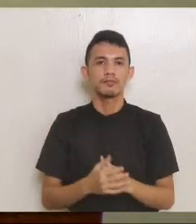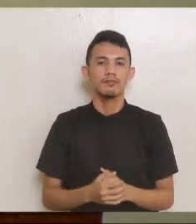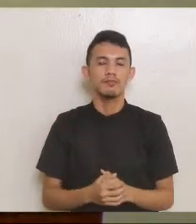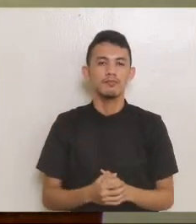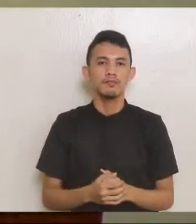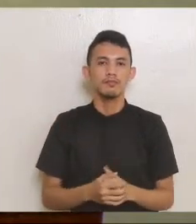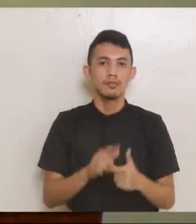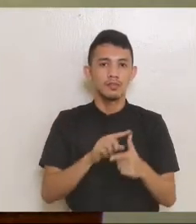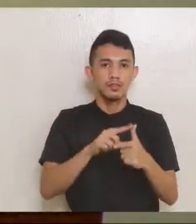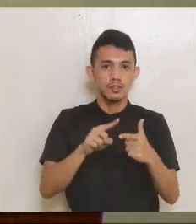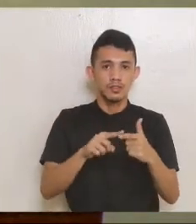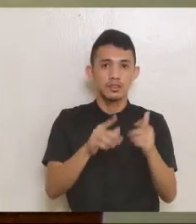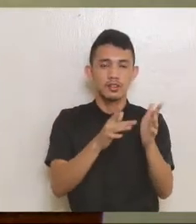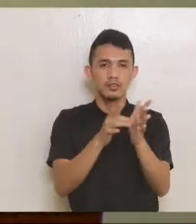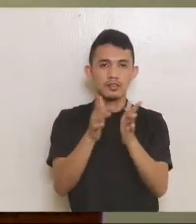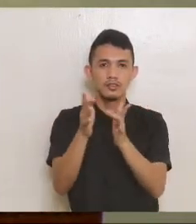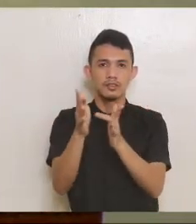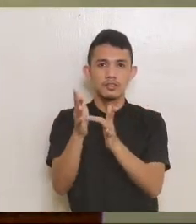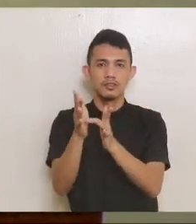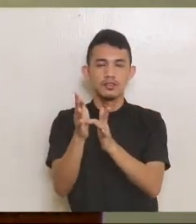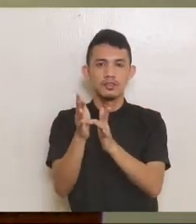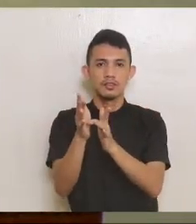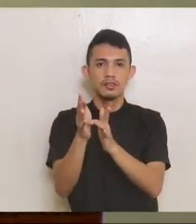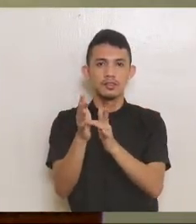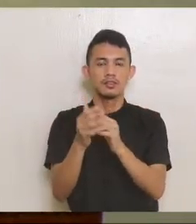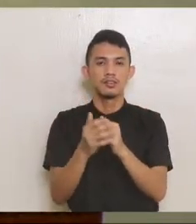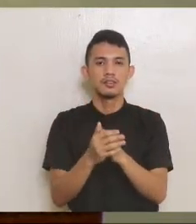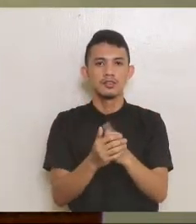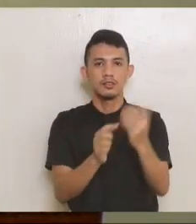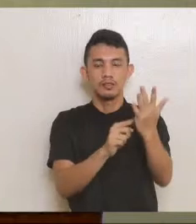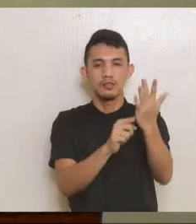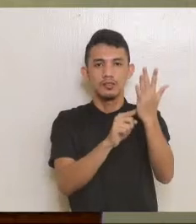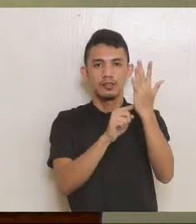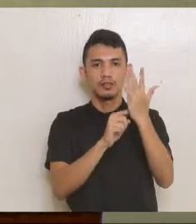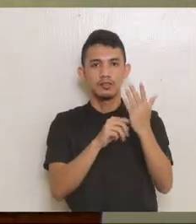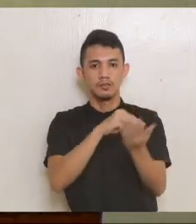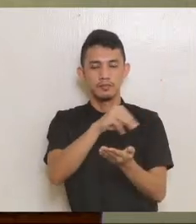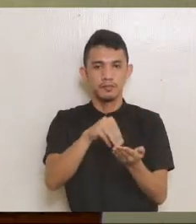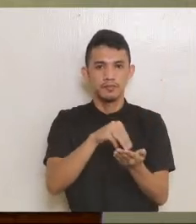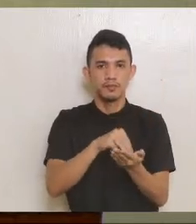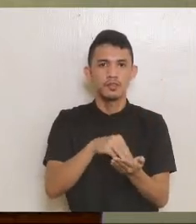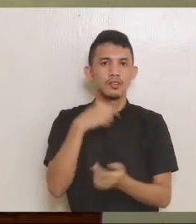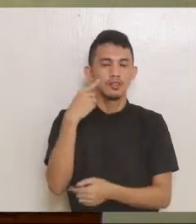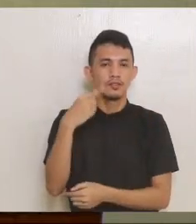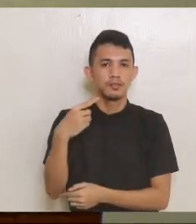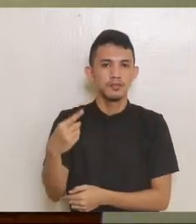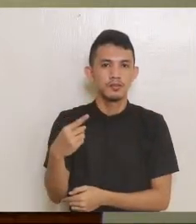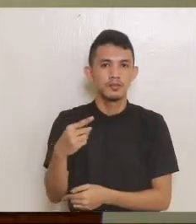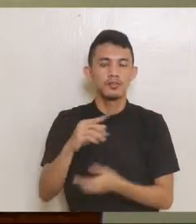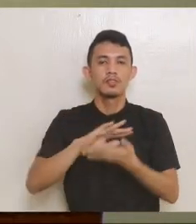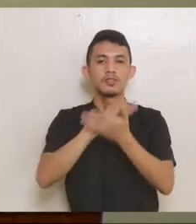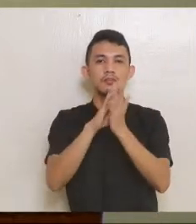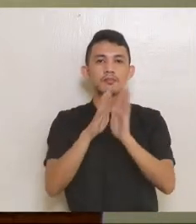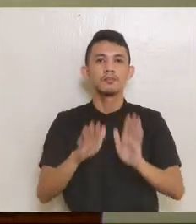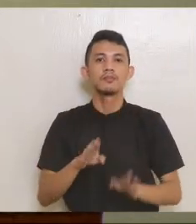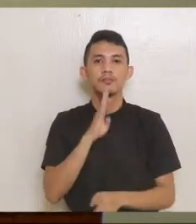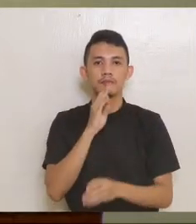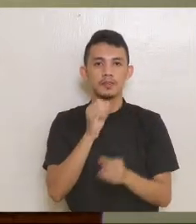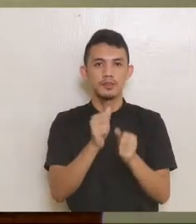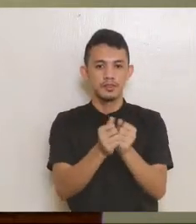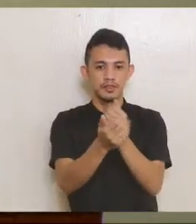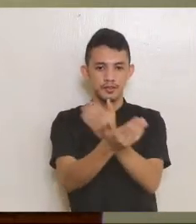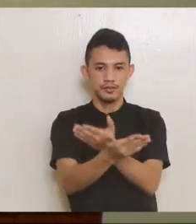Unya, mitungha si Jesus sa taliwala nila o miingon, mainyo unta ang